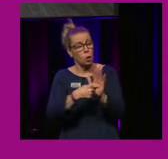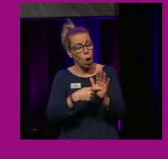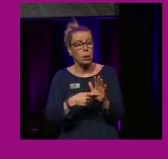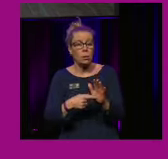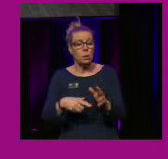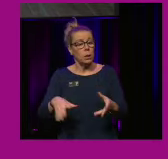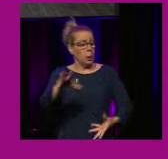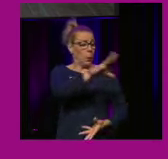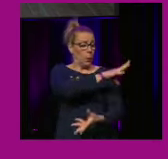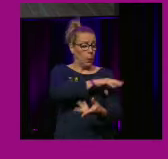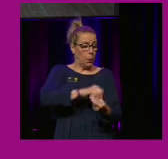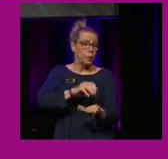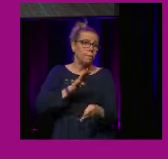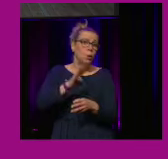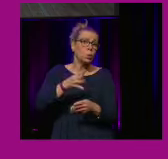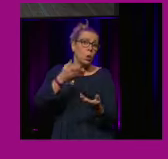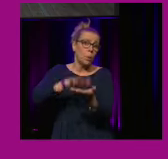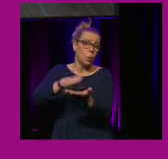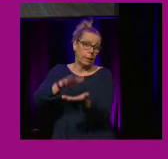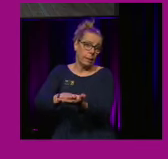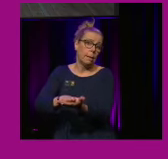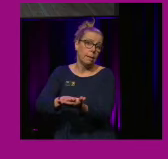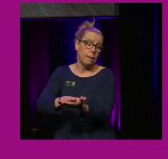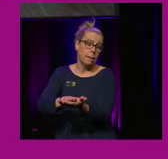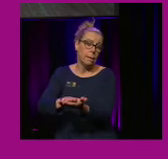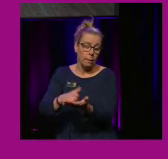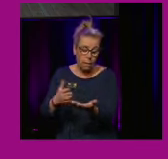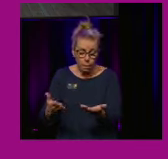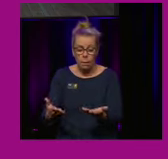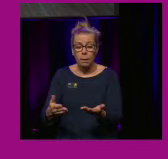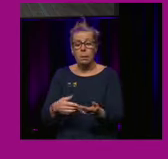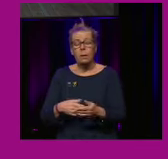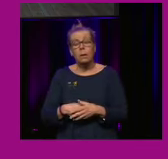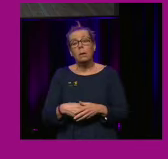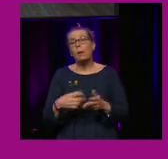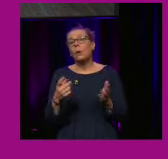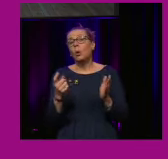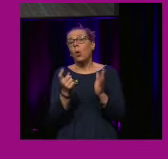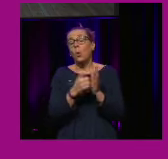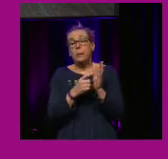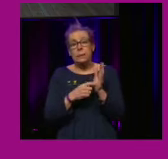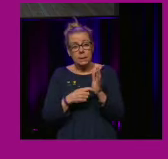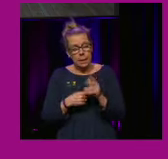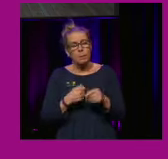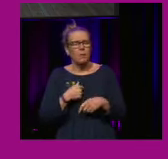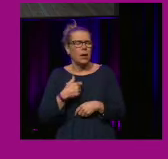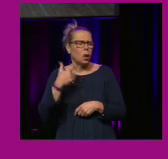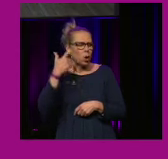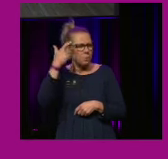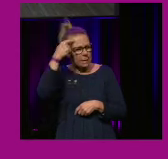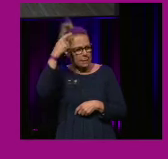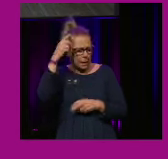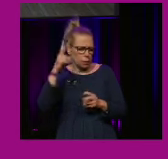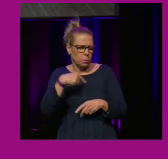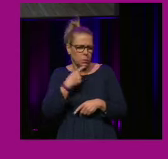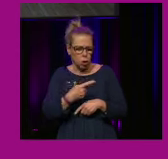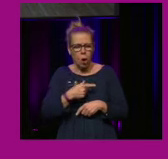månader. Och i princip så kan man ge, det troliga är väl att det här kommer att gå stegvis som Anders säger,